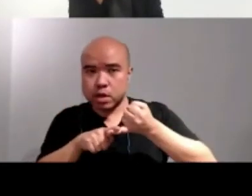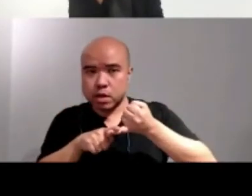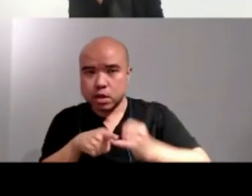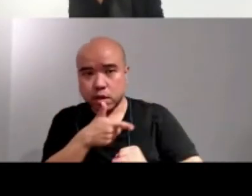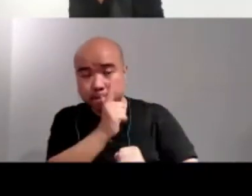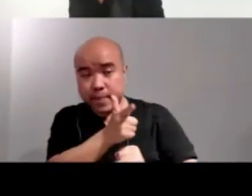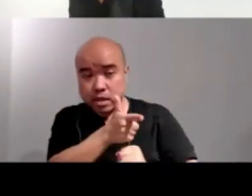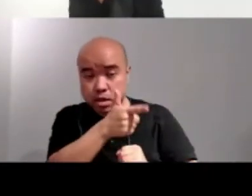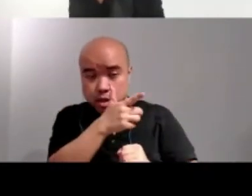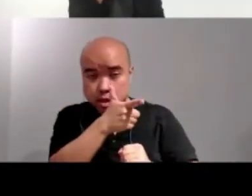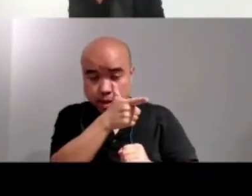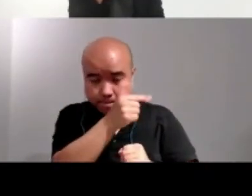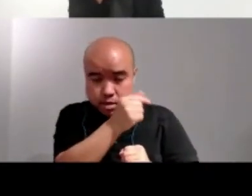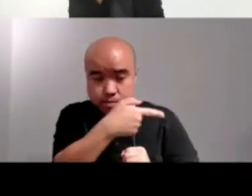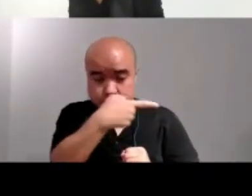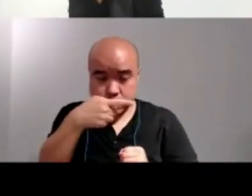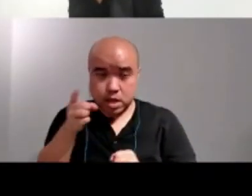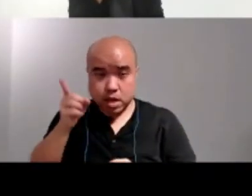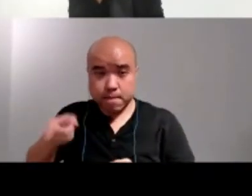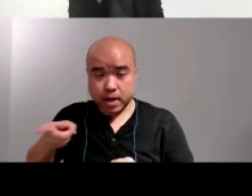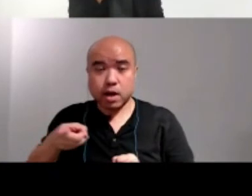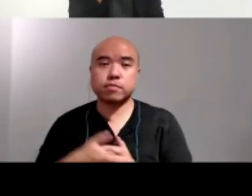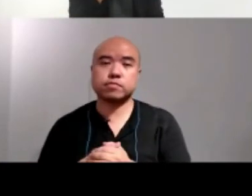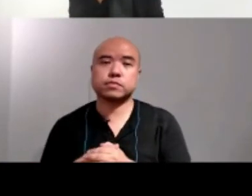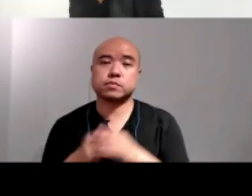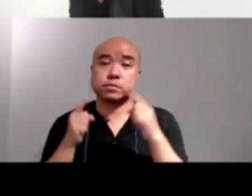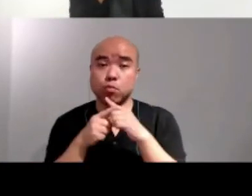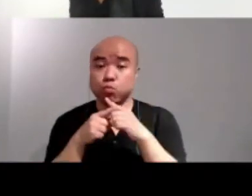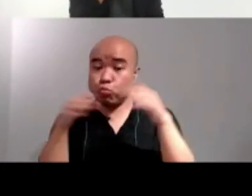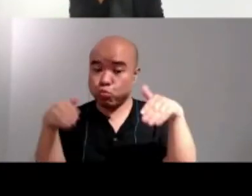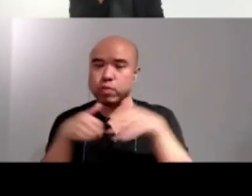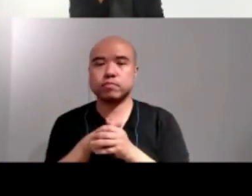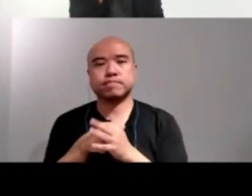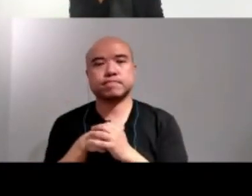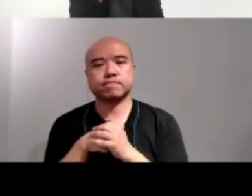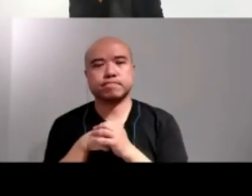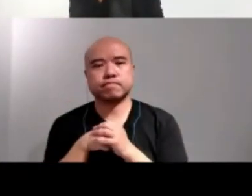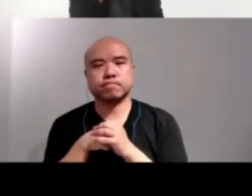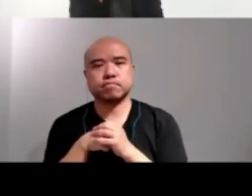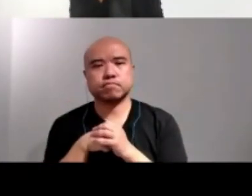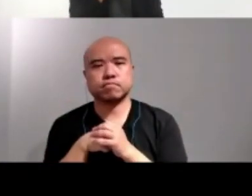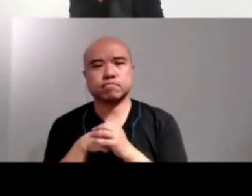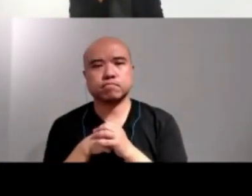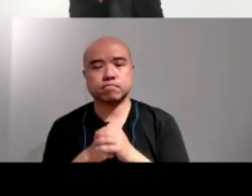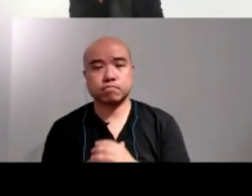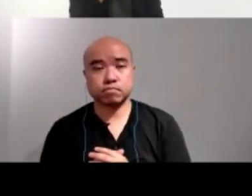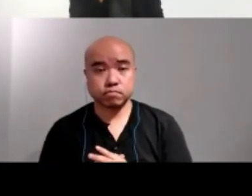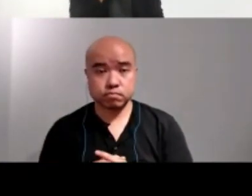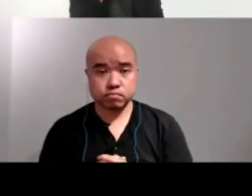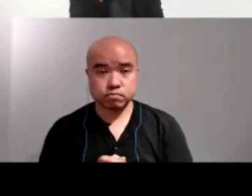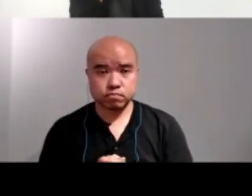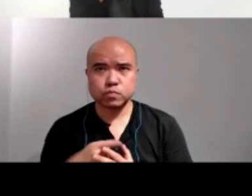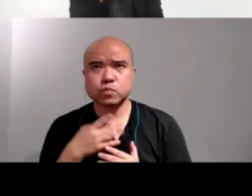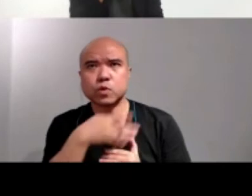人。我哋發現我哋嘅工作好似當佢哋係我哋嘅一個專業嘅一個client， 我